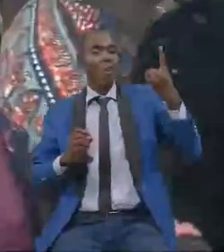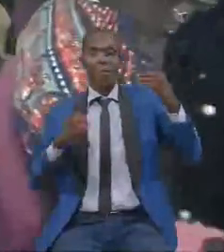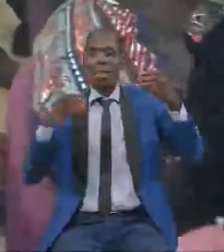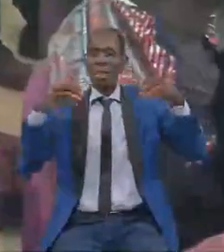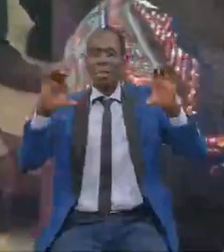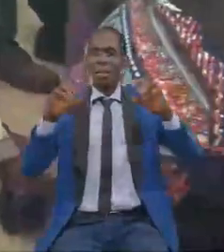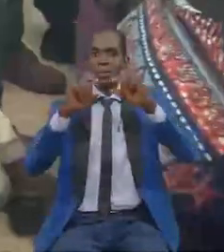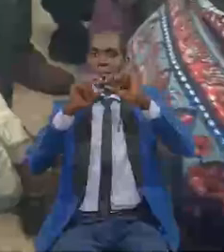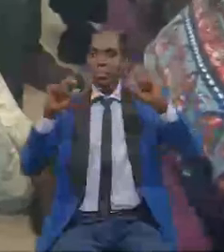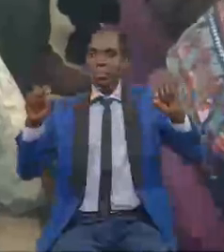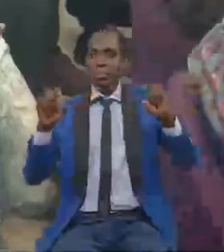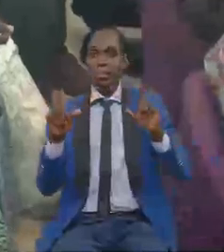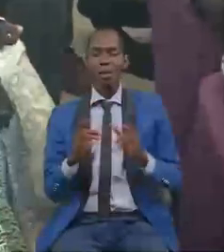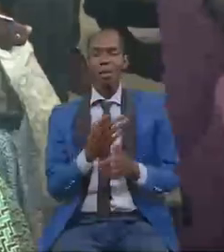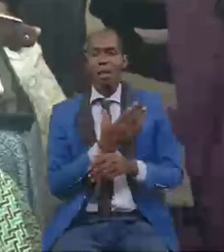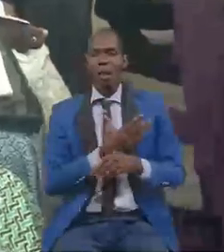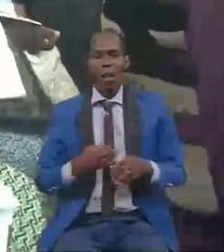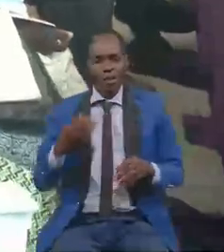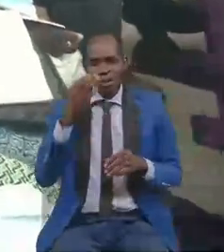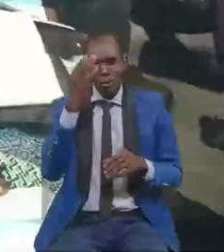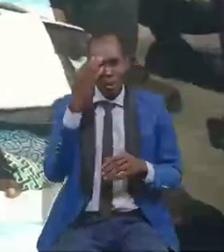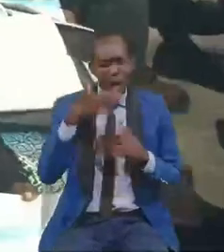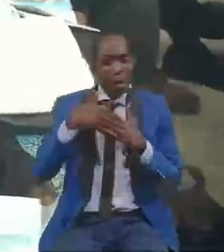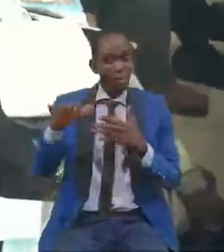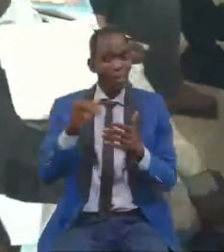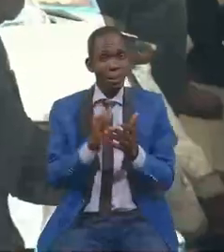premier. Est-ce que vous avez remarqué que 6 mois après,